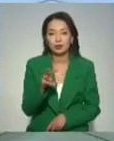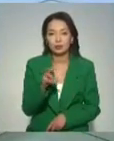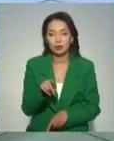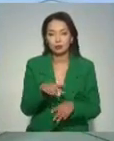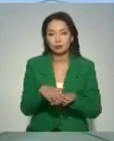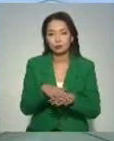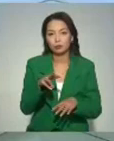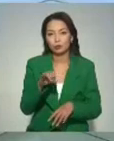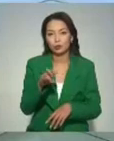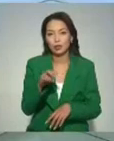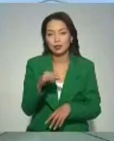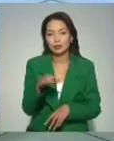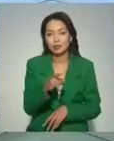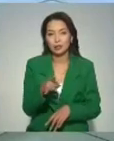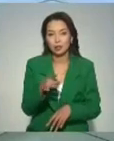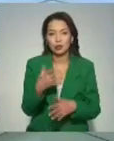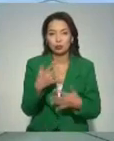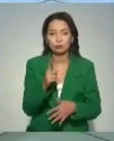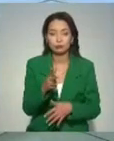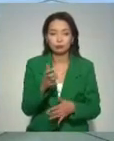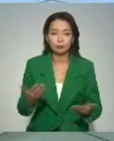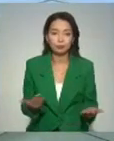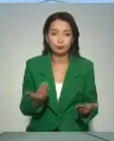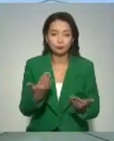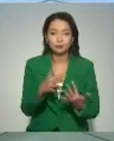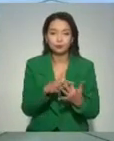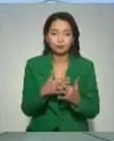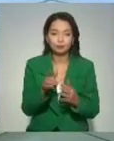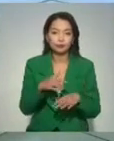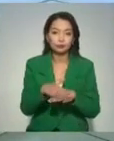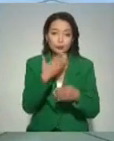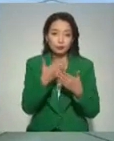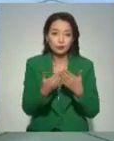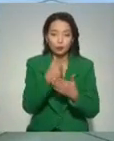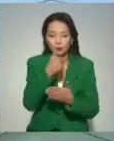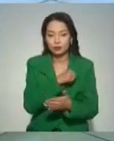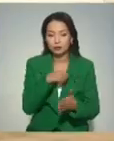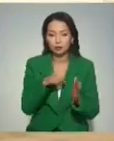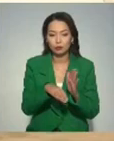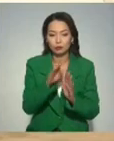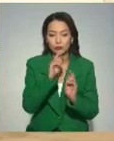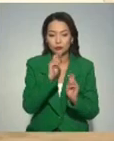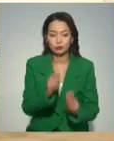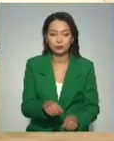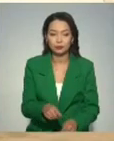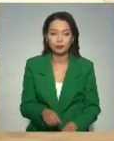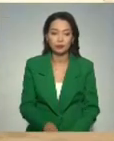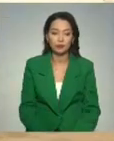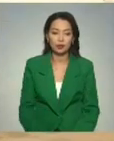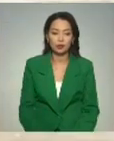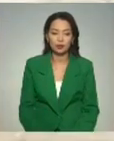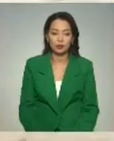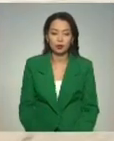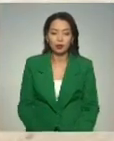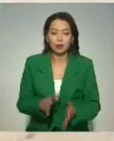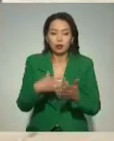почти 1500 жителей. По словам сельчан, в канун Нового года это один из лучших подарков. Бадагоз Китайбекова до